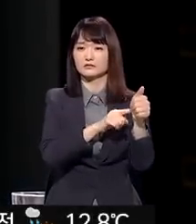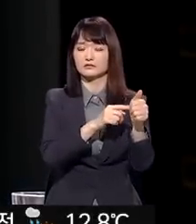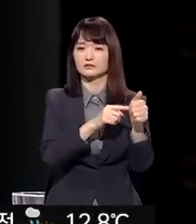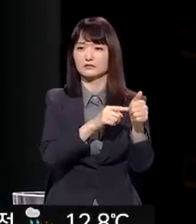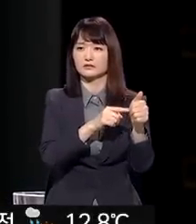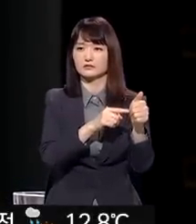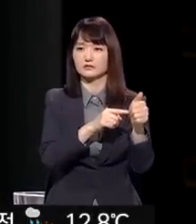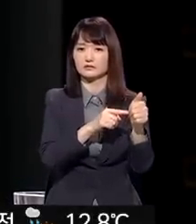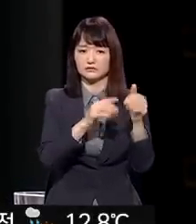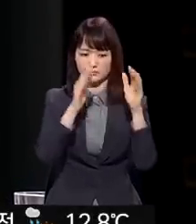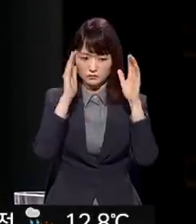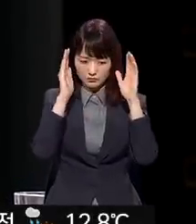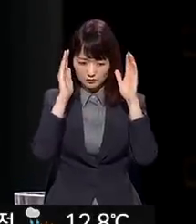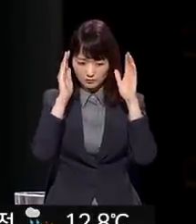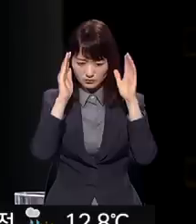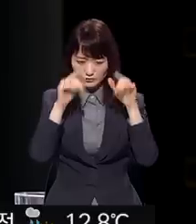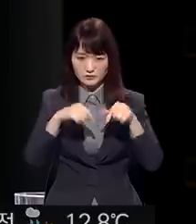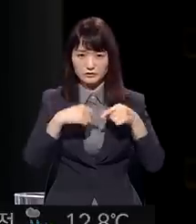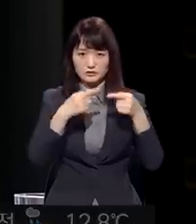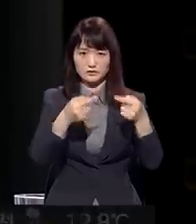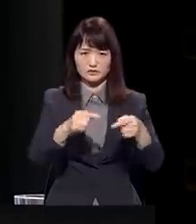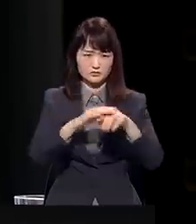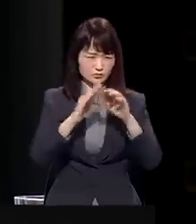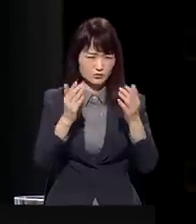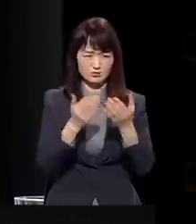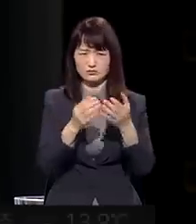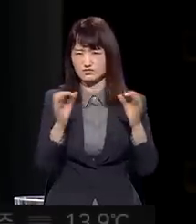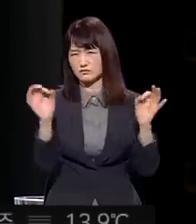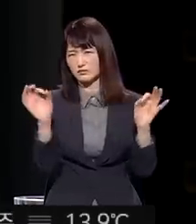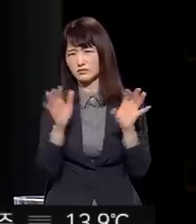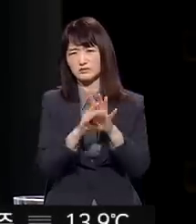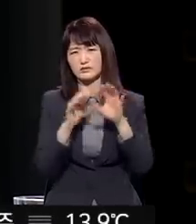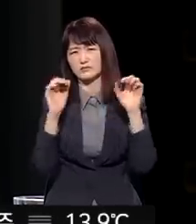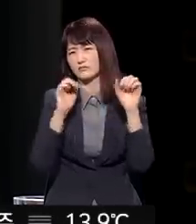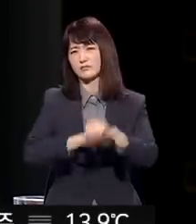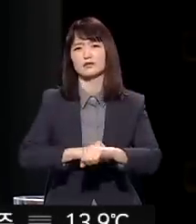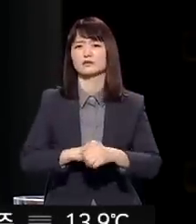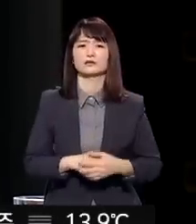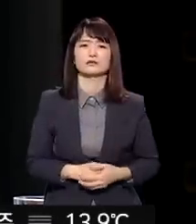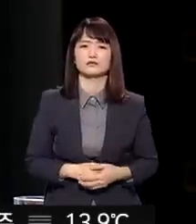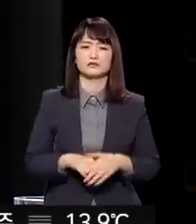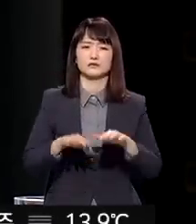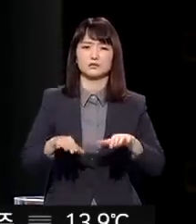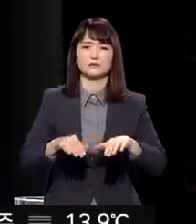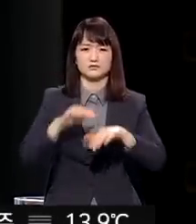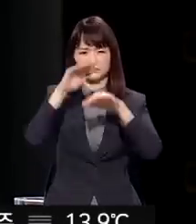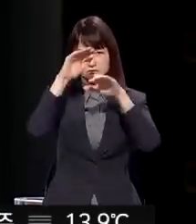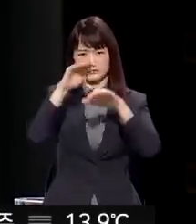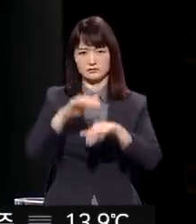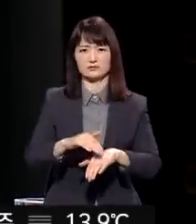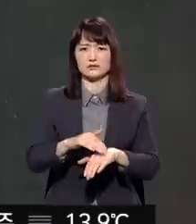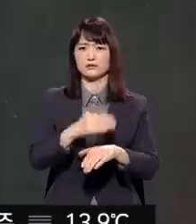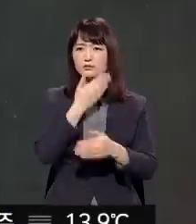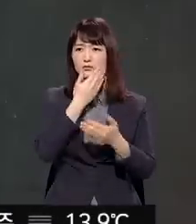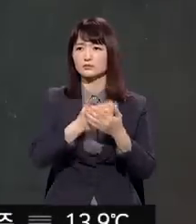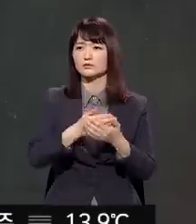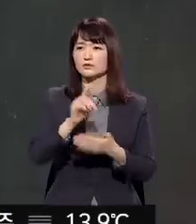이 강 씨 이 수업을 들은 뒤부터 모든 게 무너졌다고 합니다. 오늘 사건 체크포인트 짚어보죠.